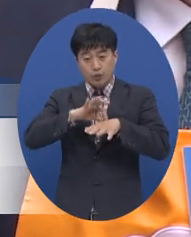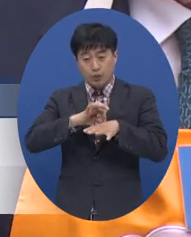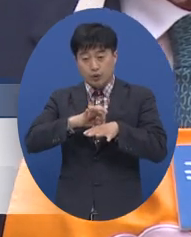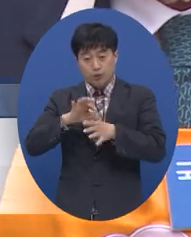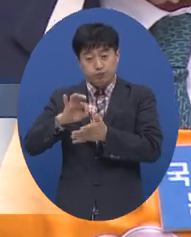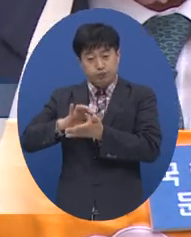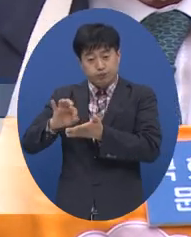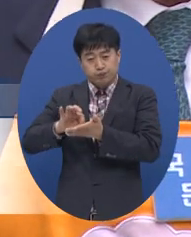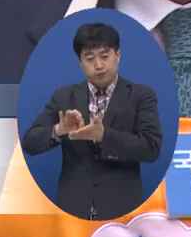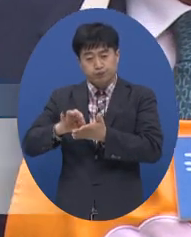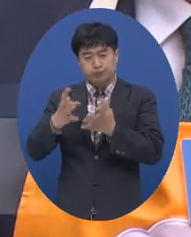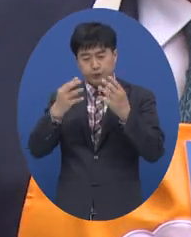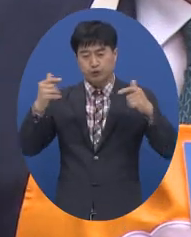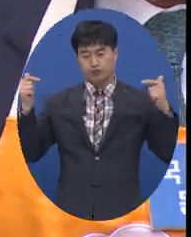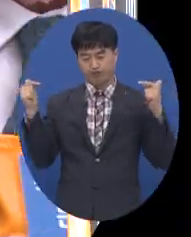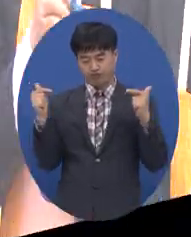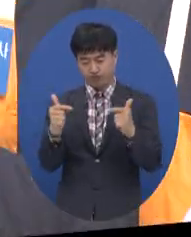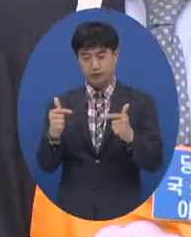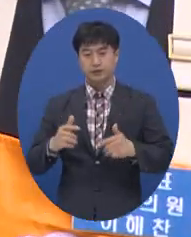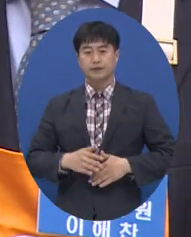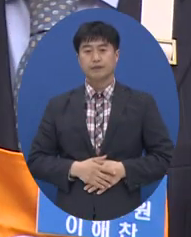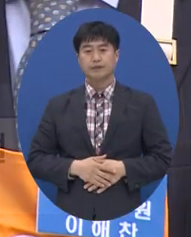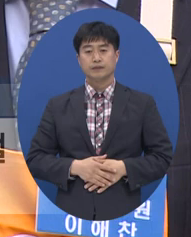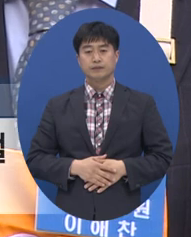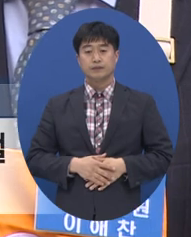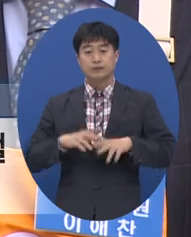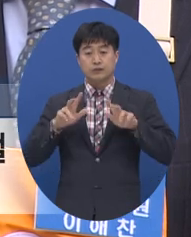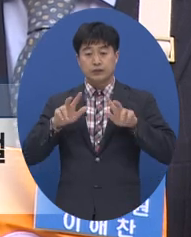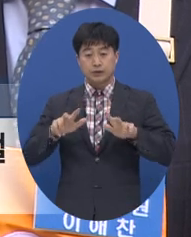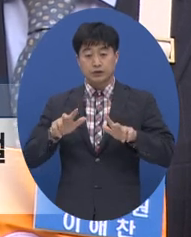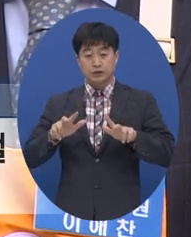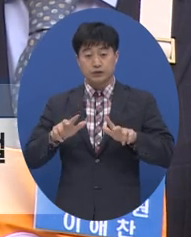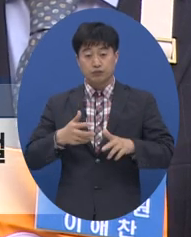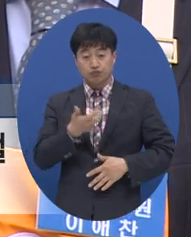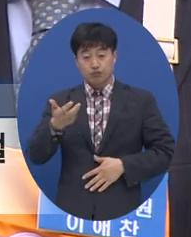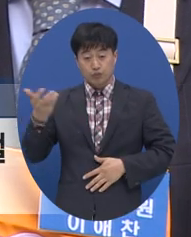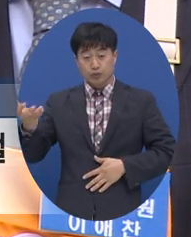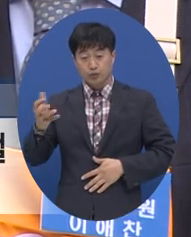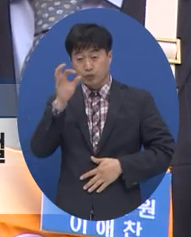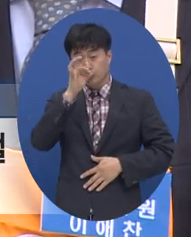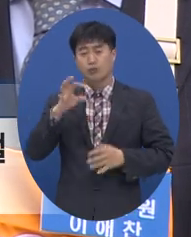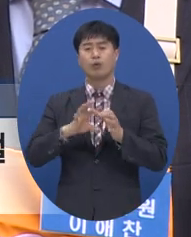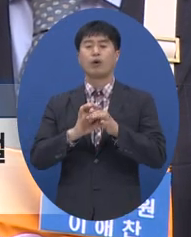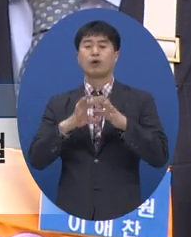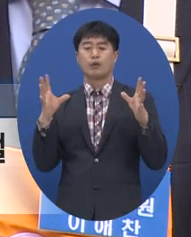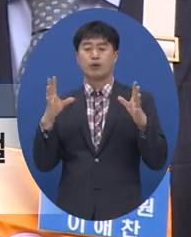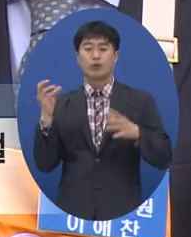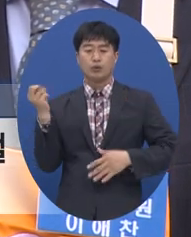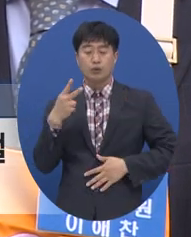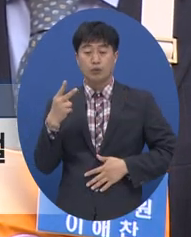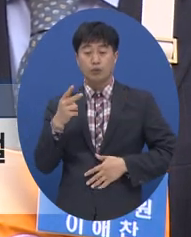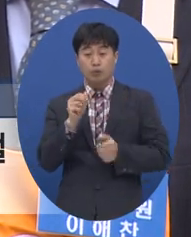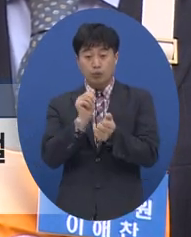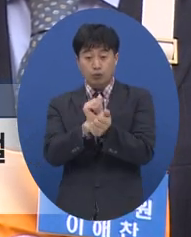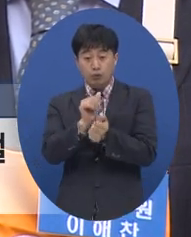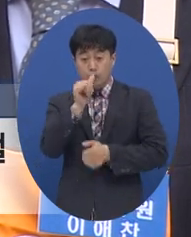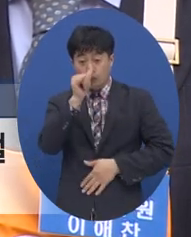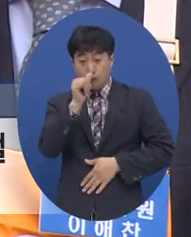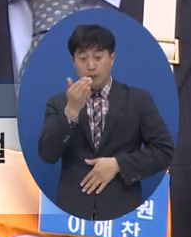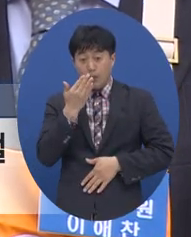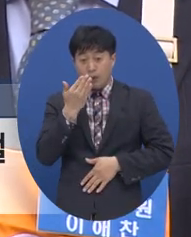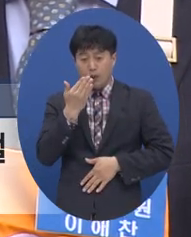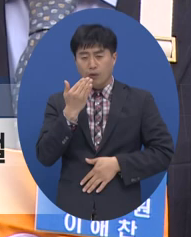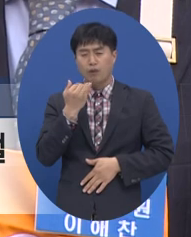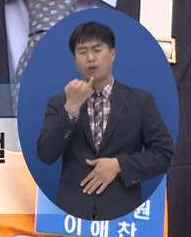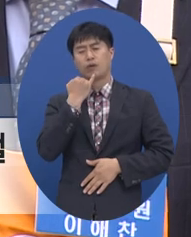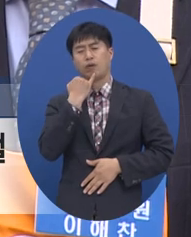소비가 또 매우 많이 줄었습니다. 지금 시중에 유통되는 돼지들은 아무 관계 없을 뿐만 아니라 균이 있는 걸